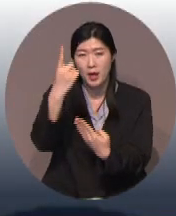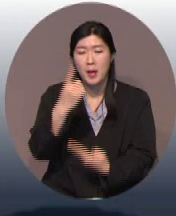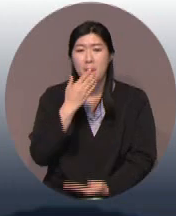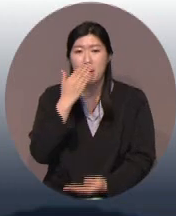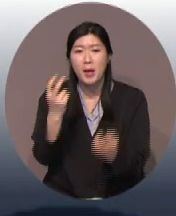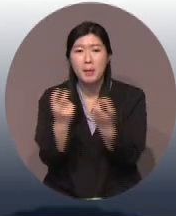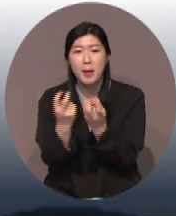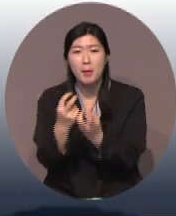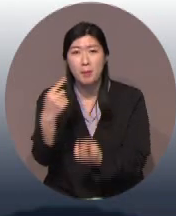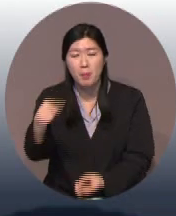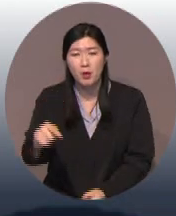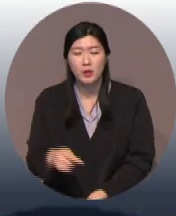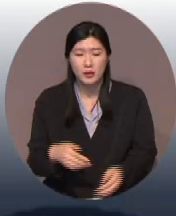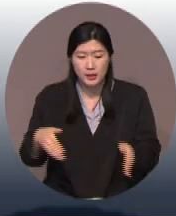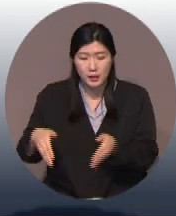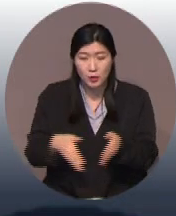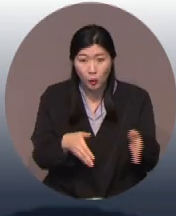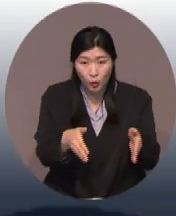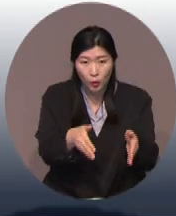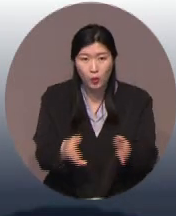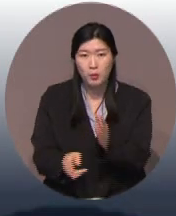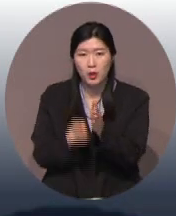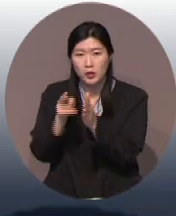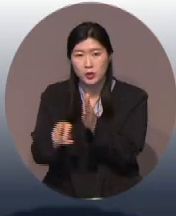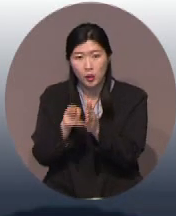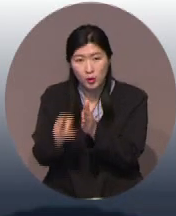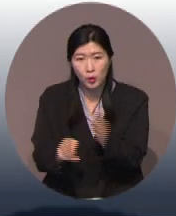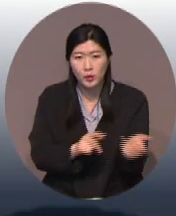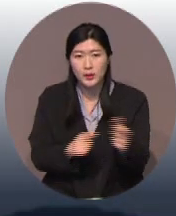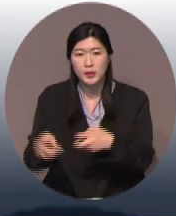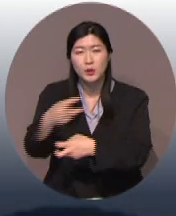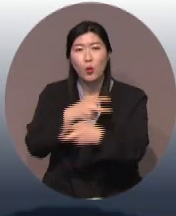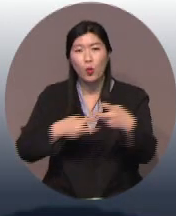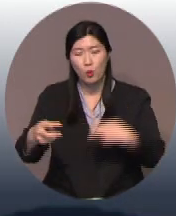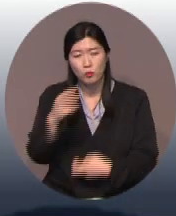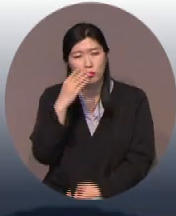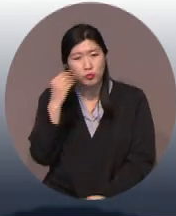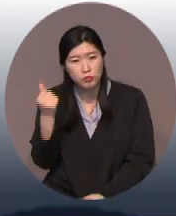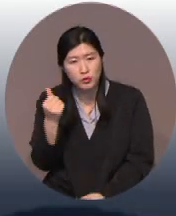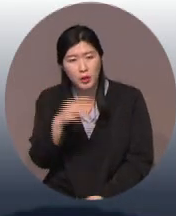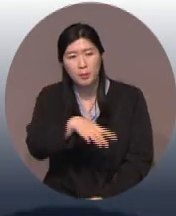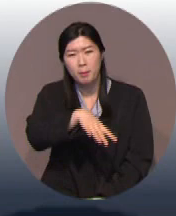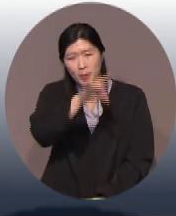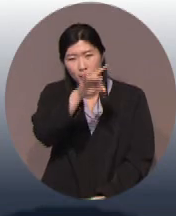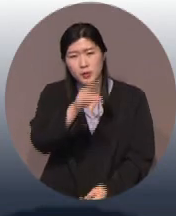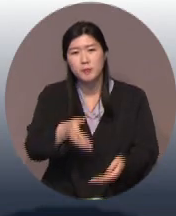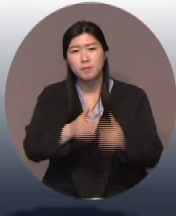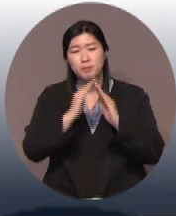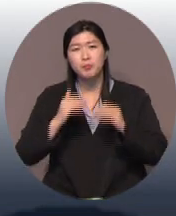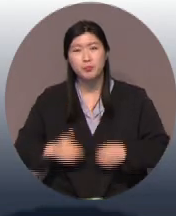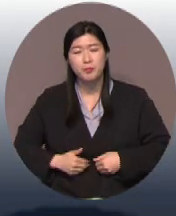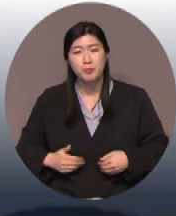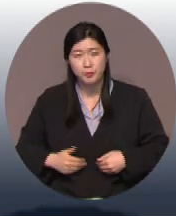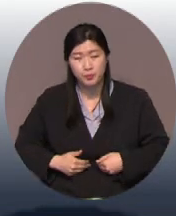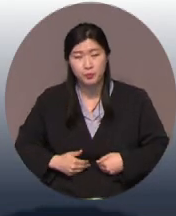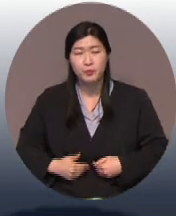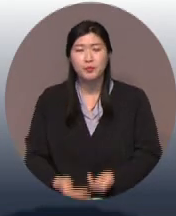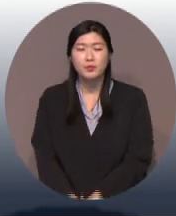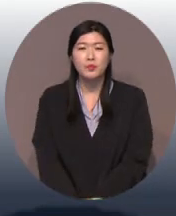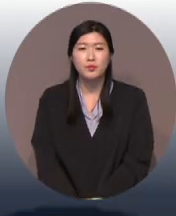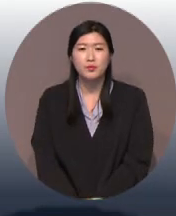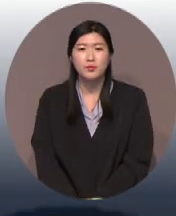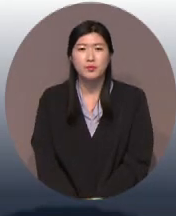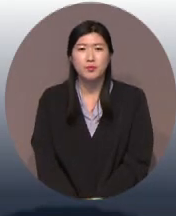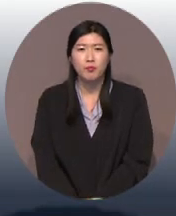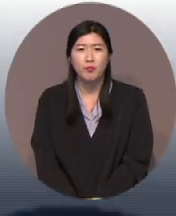일단은 뭐 도로 철도라든가 이런 교통망들을 함께 논의해서 우선적으로